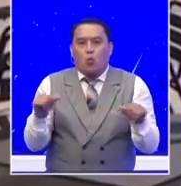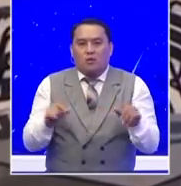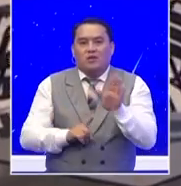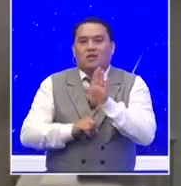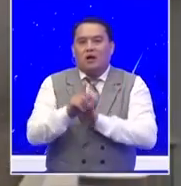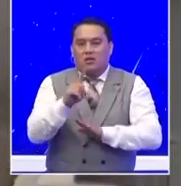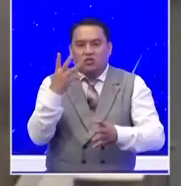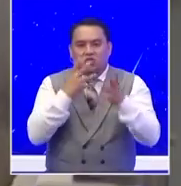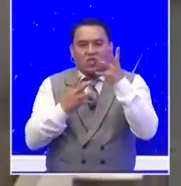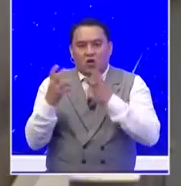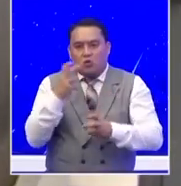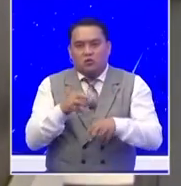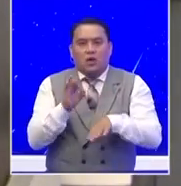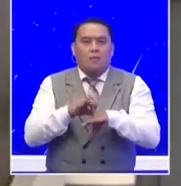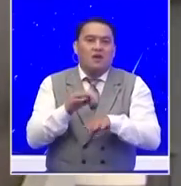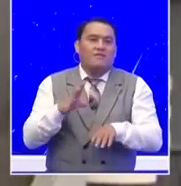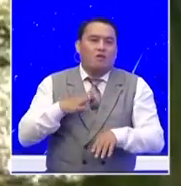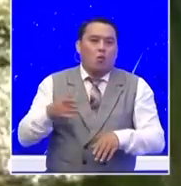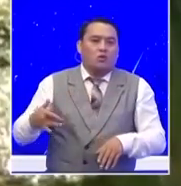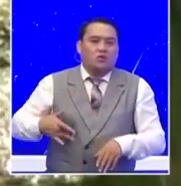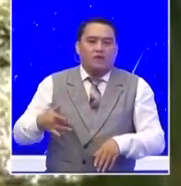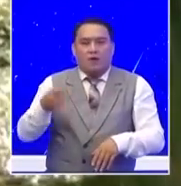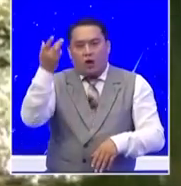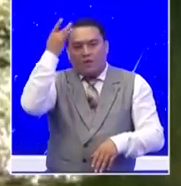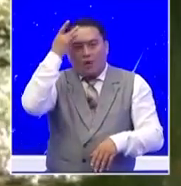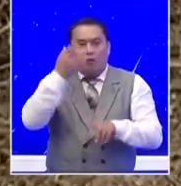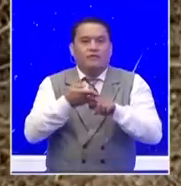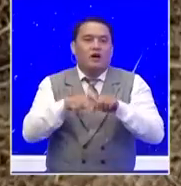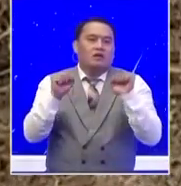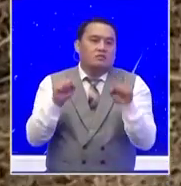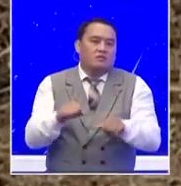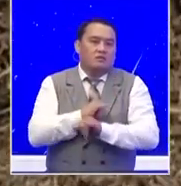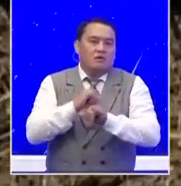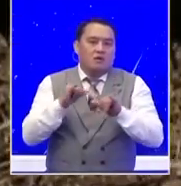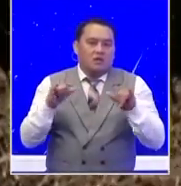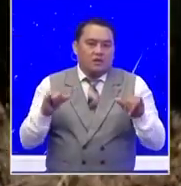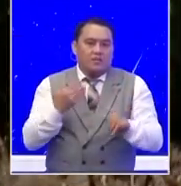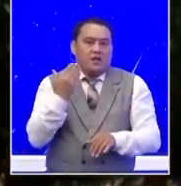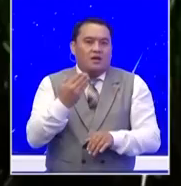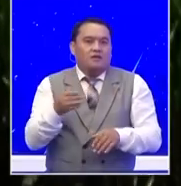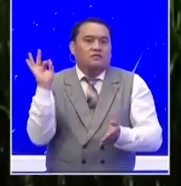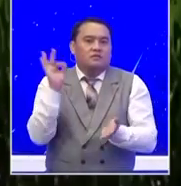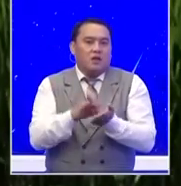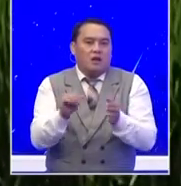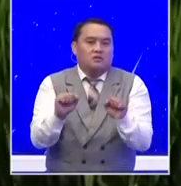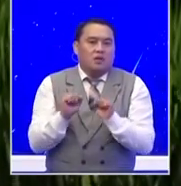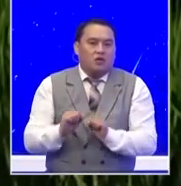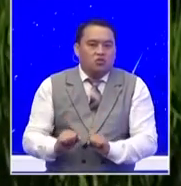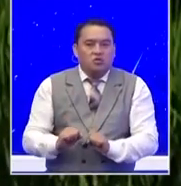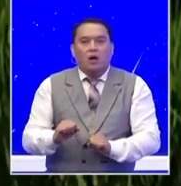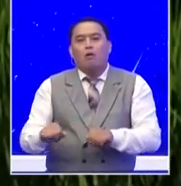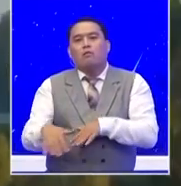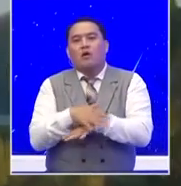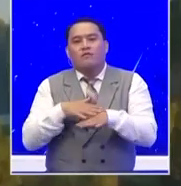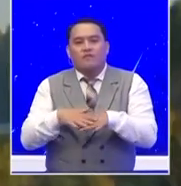которого может начаться циррозное воспаление оболочек головного мозга и развиться менингоэнцефалит. В целях защиты местные власти